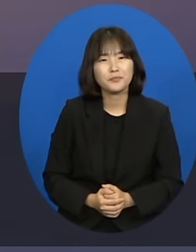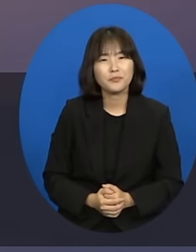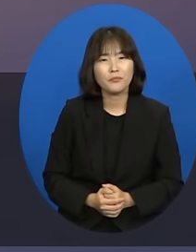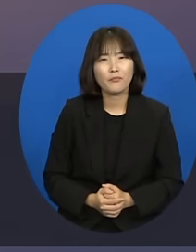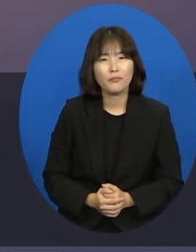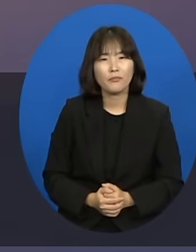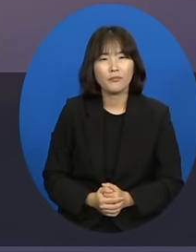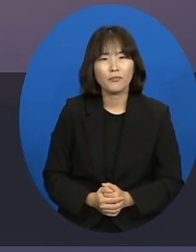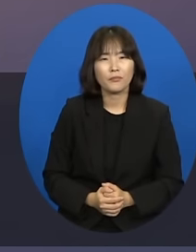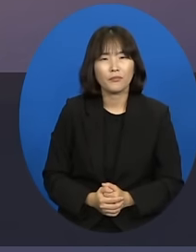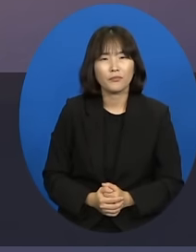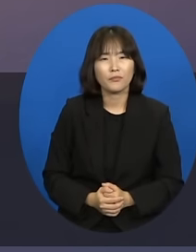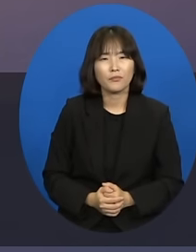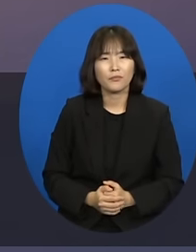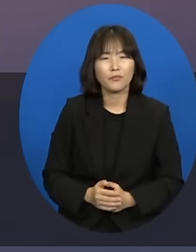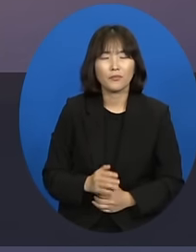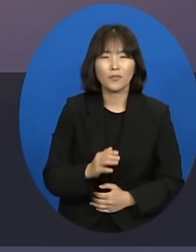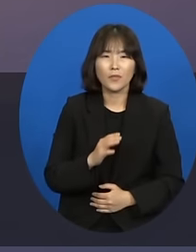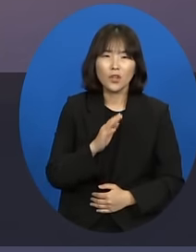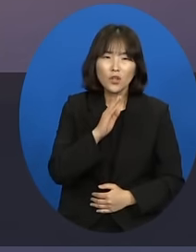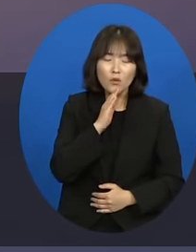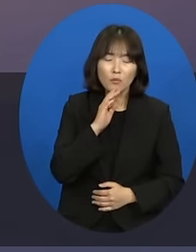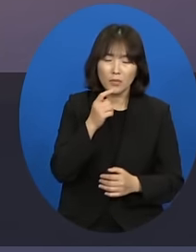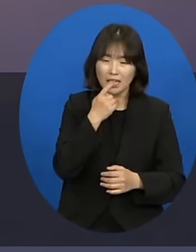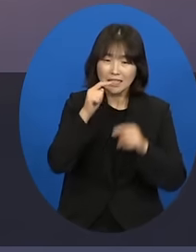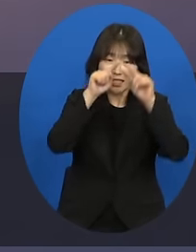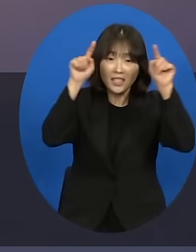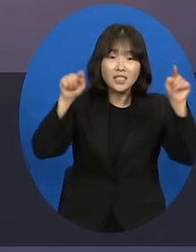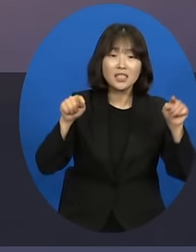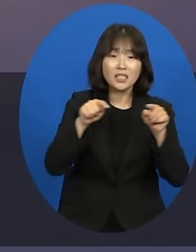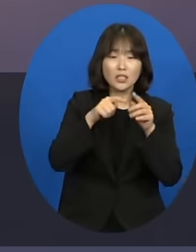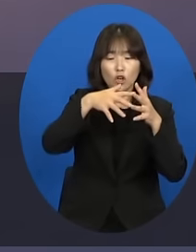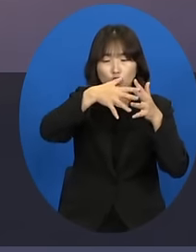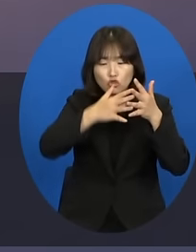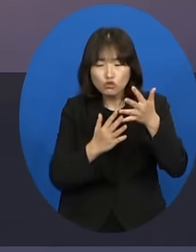진짜 거의 백지, 이건 진짜 백지 수표예요, 여러분.